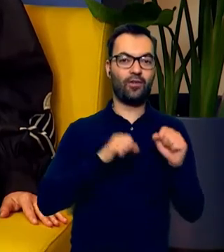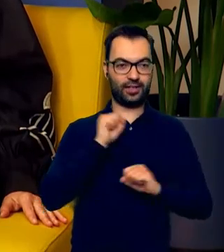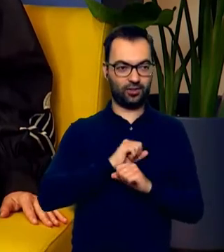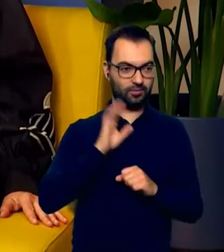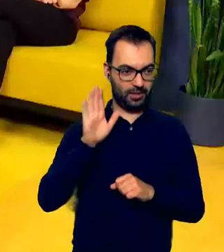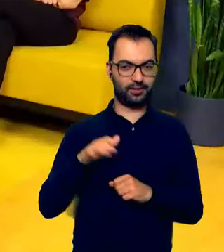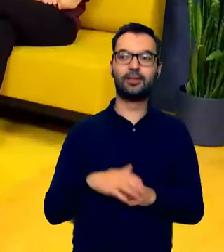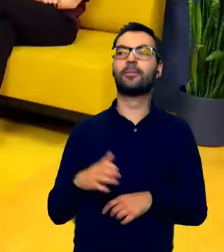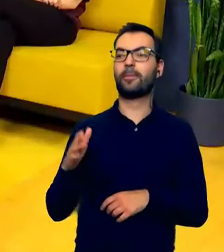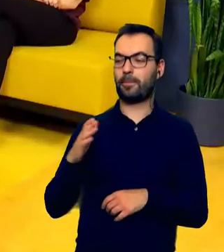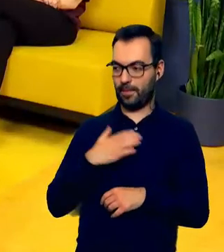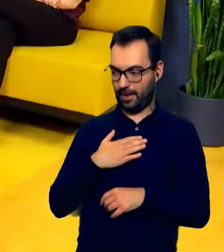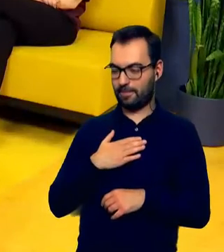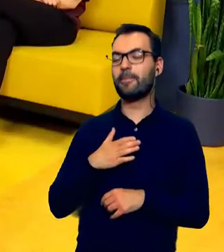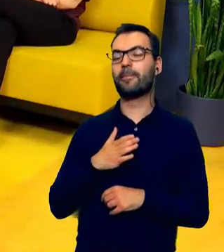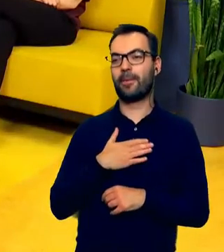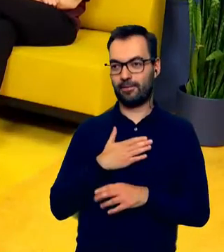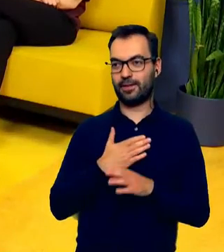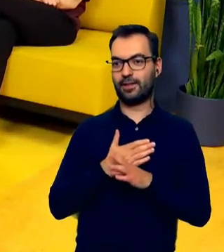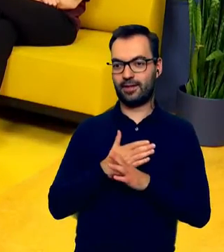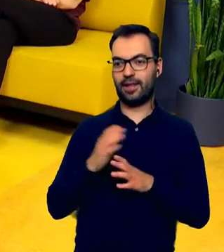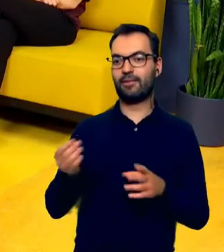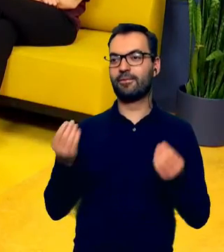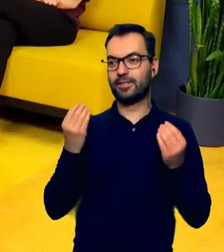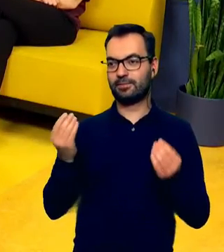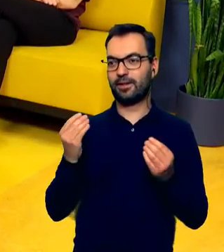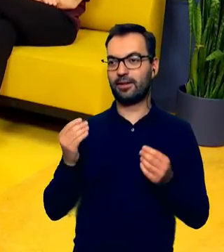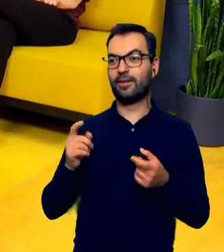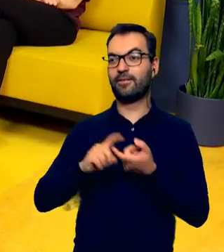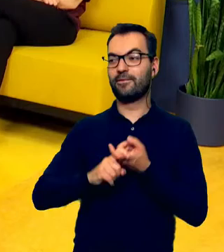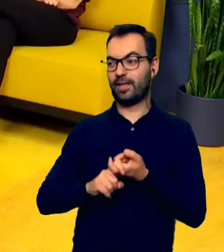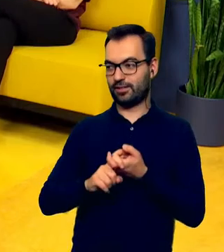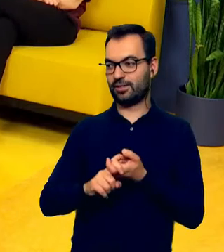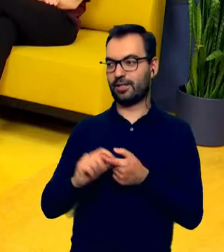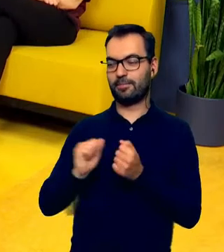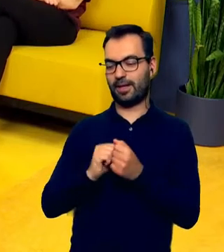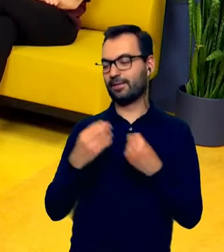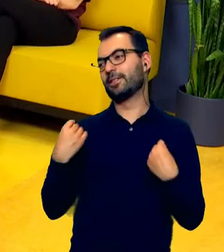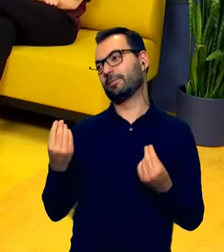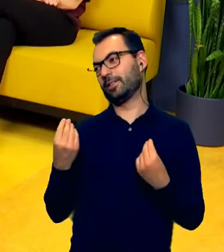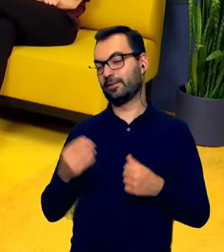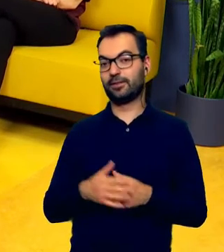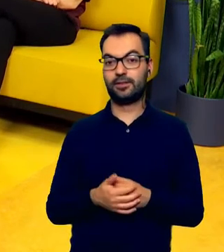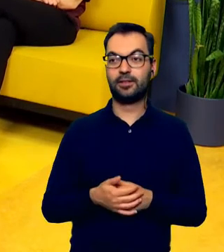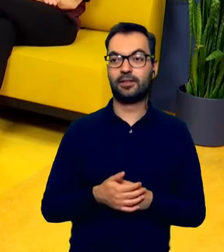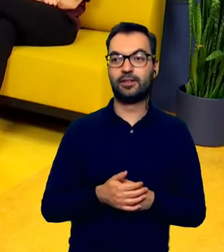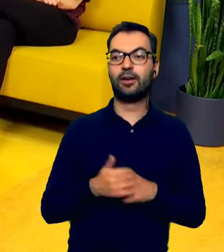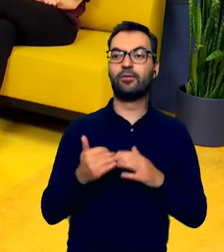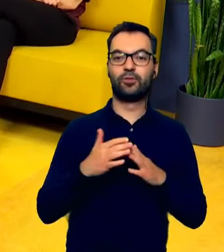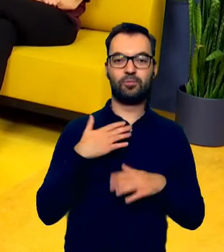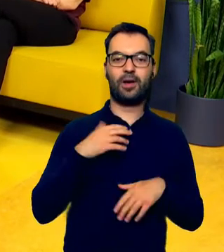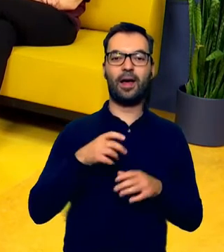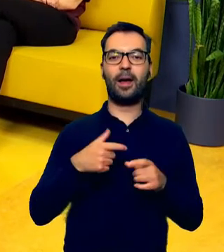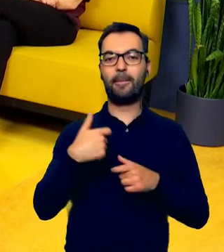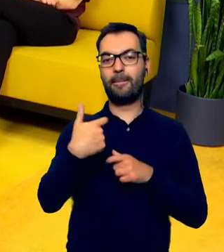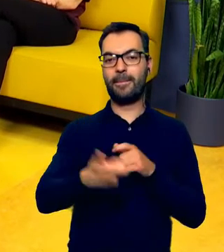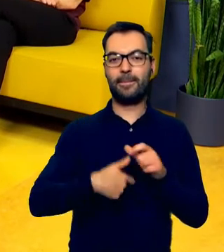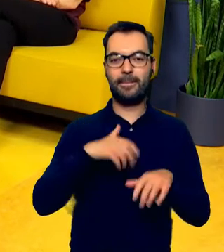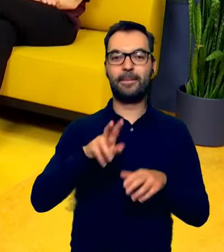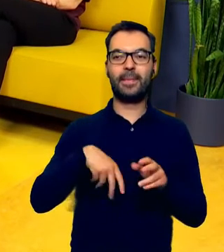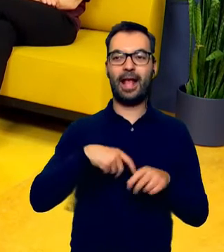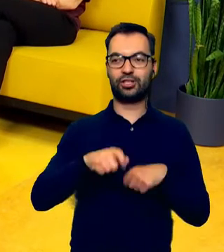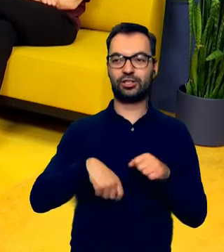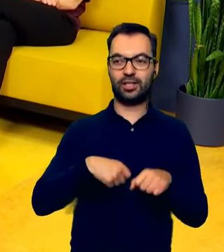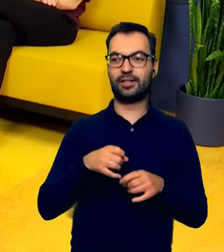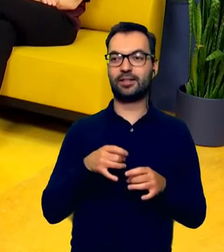czy...? Mamy i jest to nadal znakomity wieszak na pranie. Tak. Ja mam bieżnię w domu